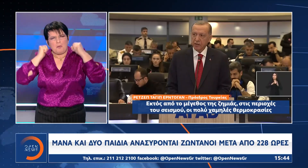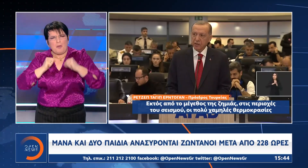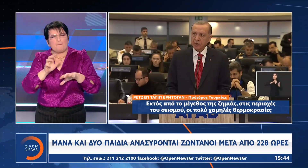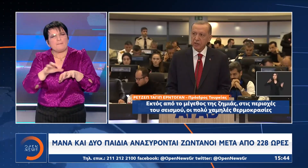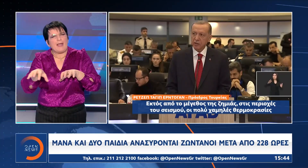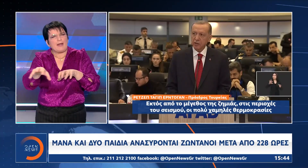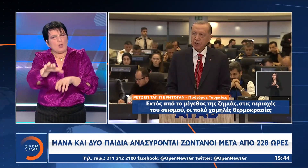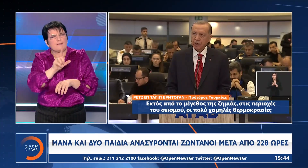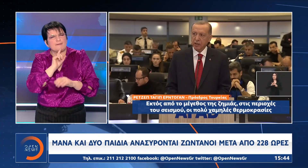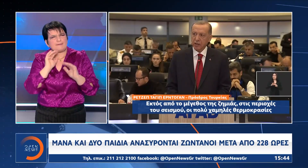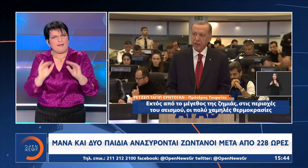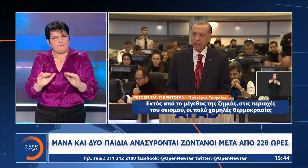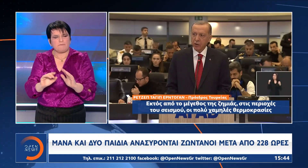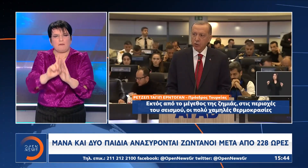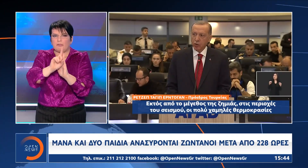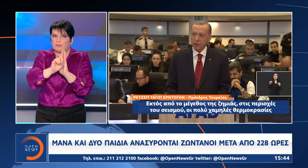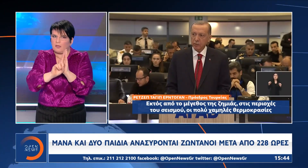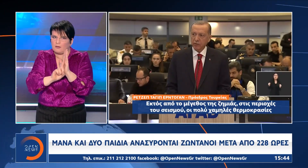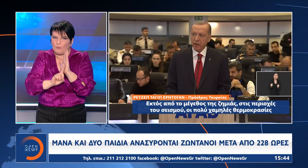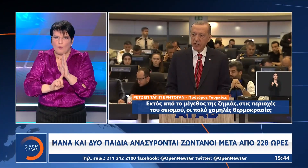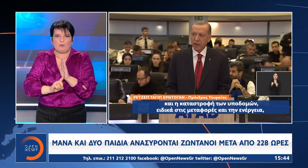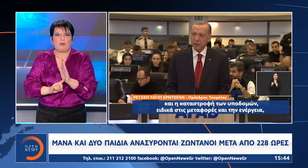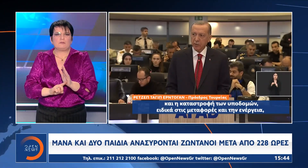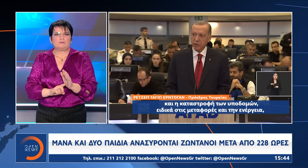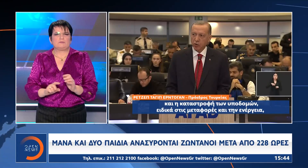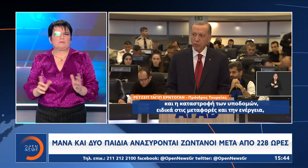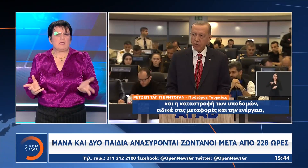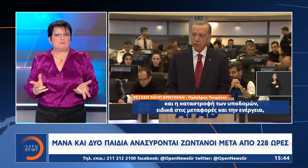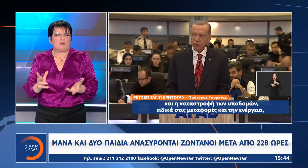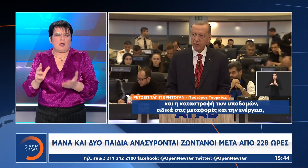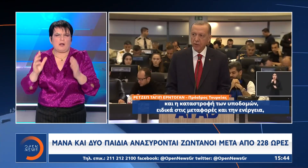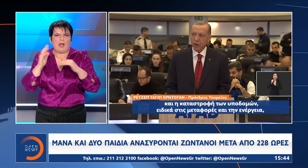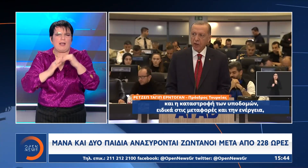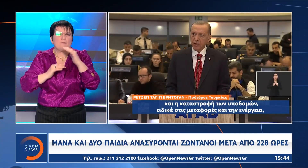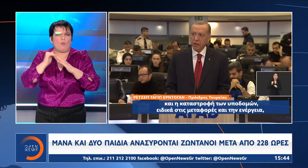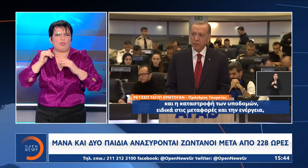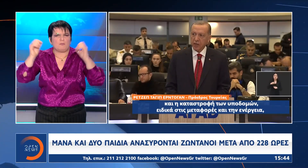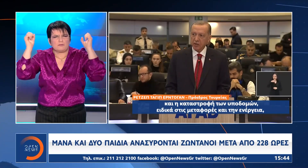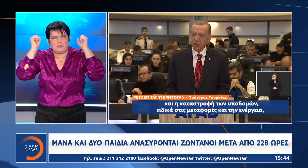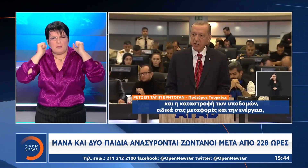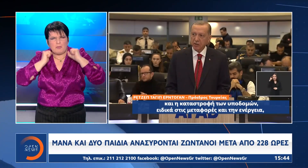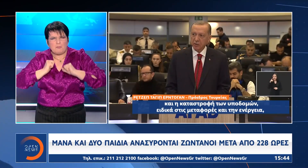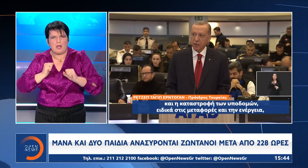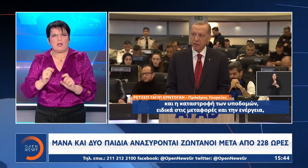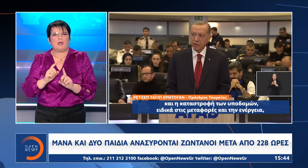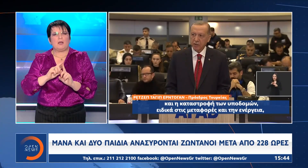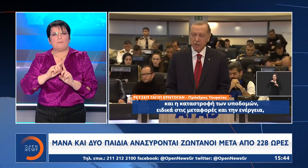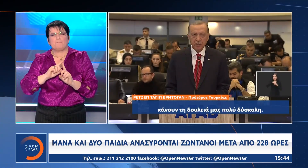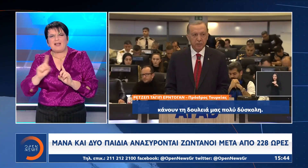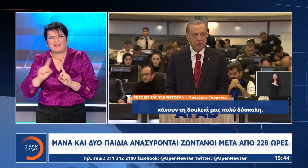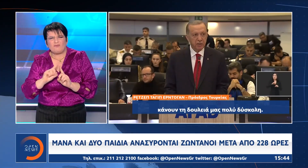yanında çetin kış şartları ile ulaşım ve enerji başta olmak üzere altyapıda yaşanan